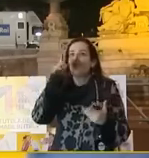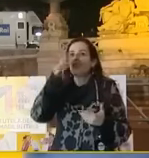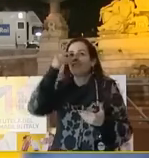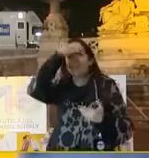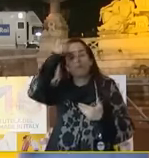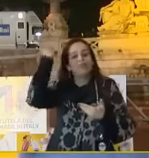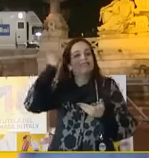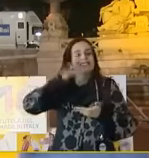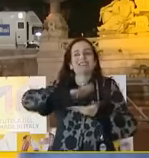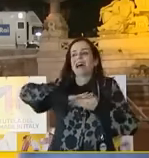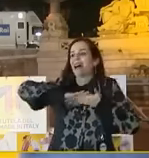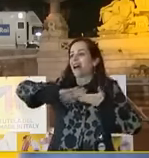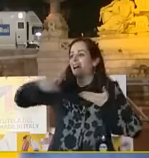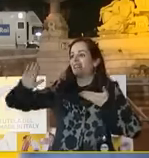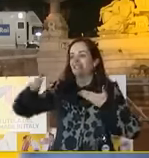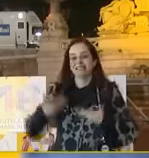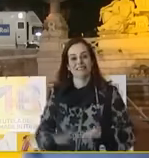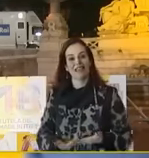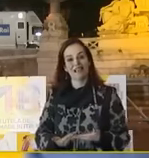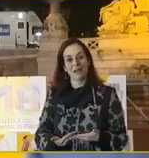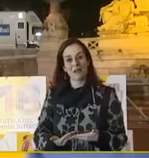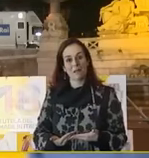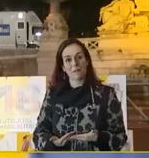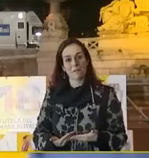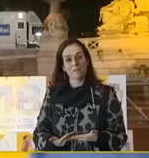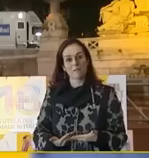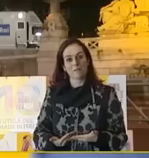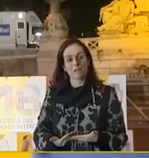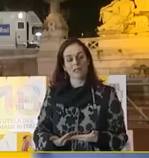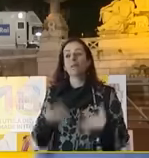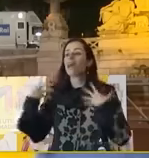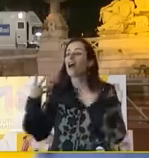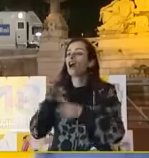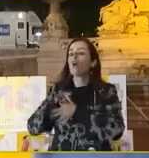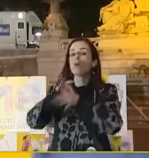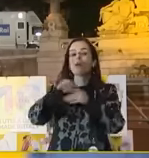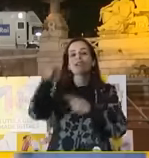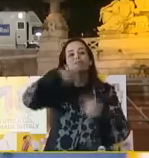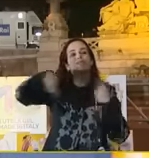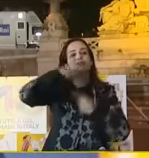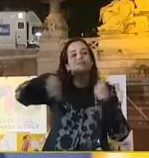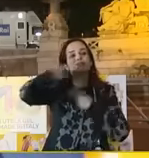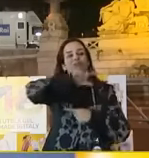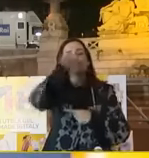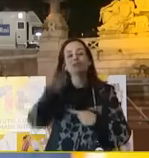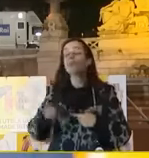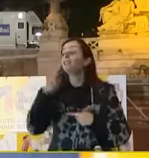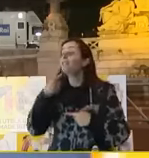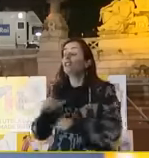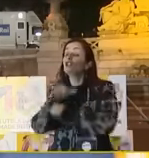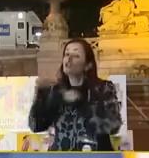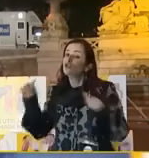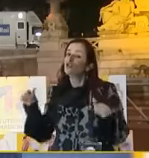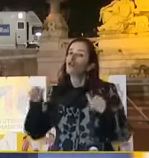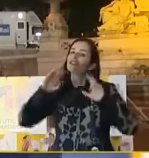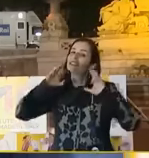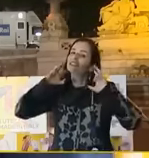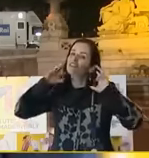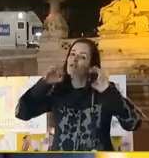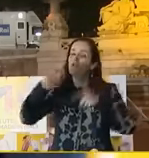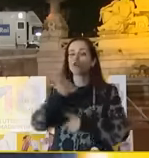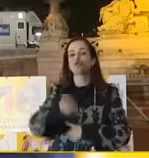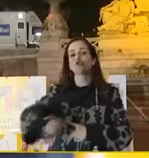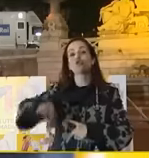Andrea, ma che meraviglia. Io vi dico soltanto che occorre fare un ultimo sforzo perché possiamo